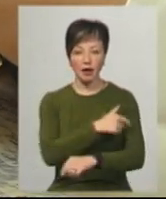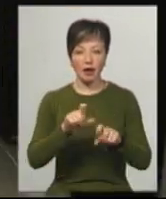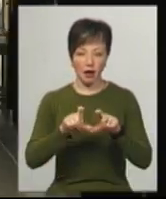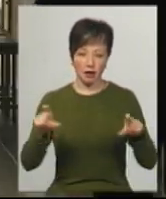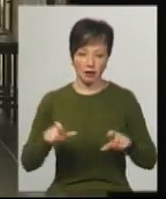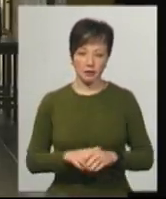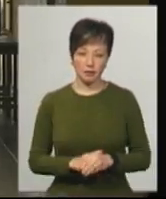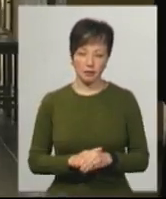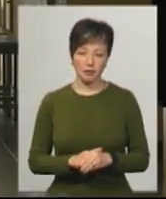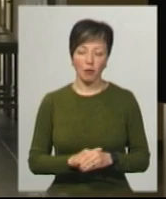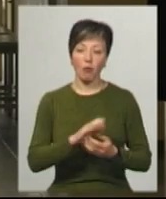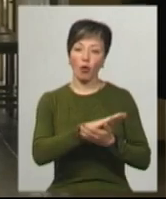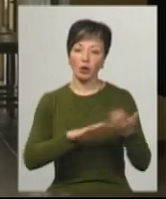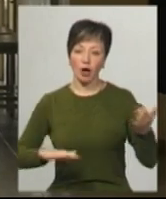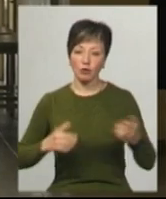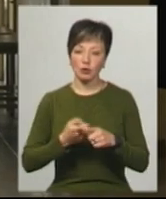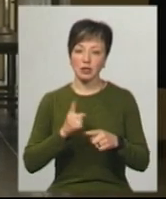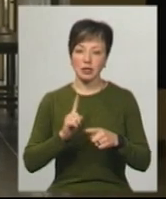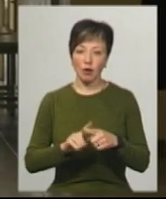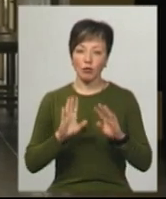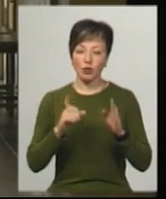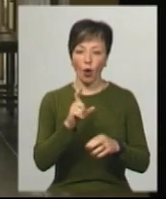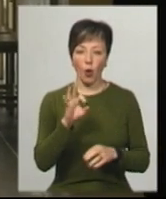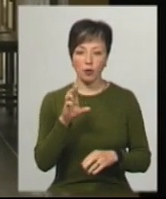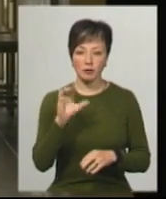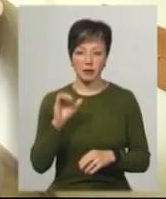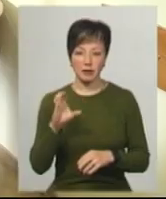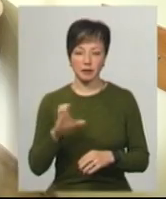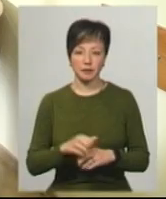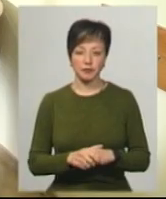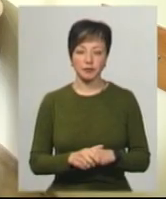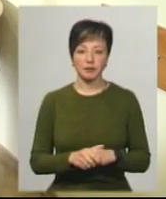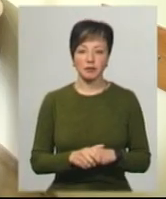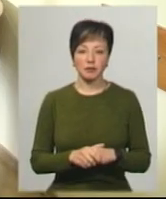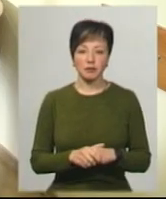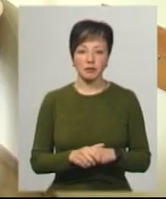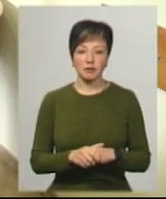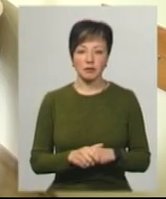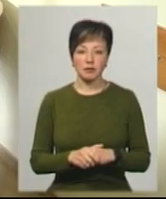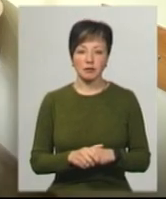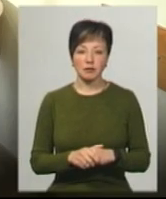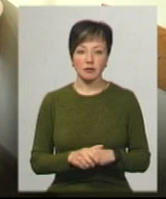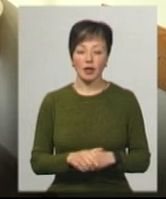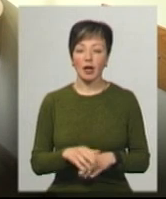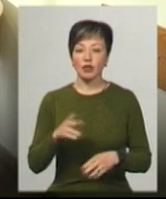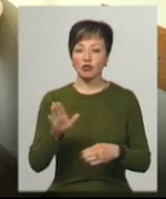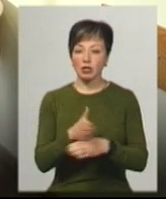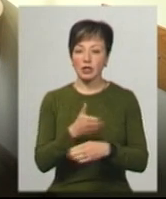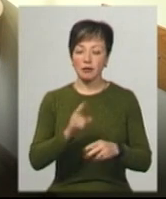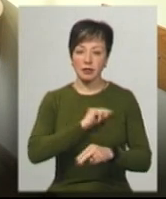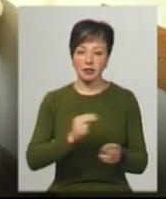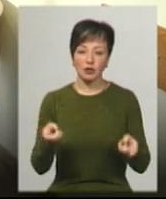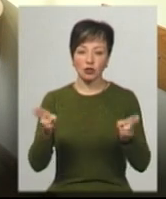додає Борис Ткач. В подальшому це буде хосписне відділення Хмельницької міської лікарні. Частина працівників все-таки залишається в